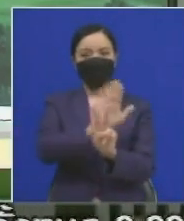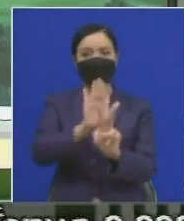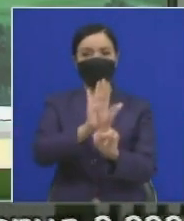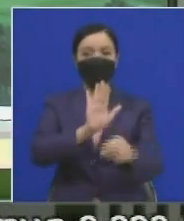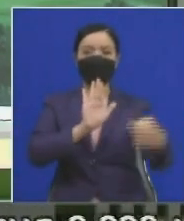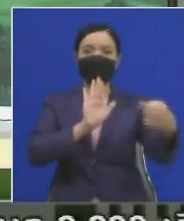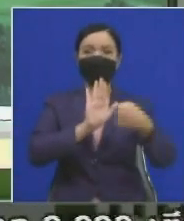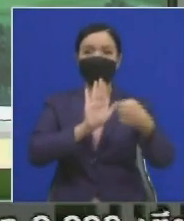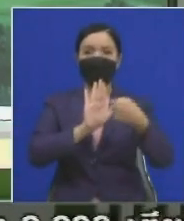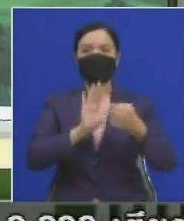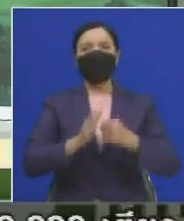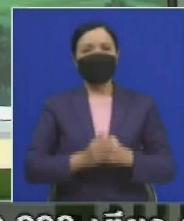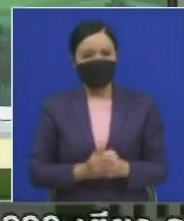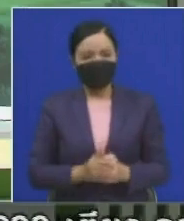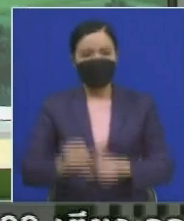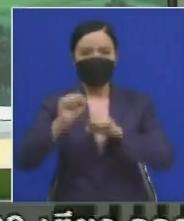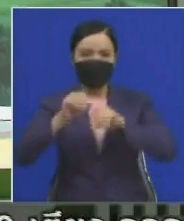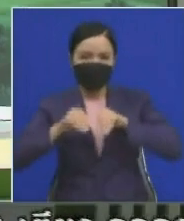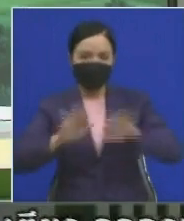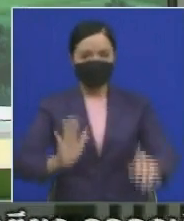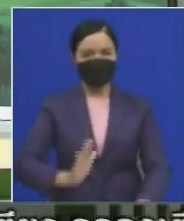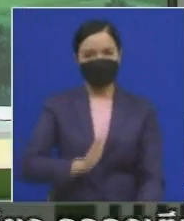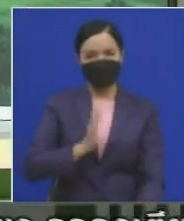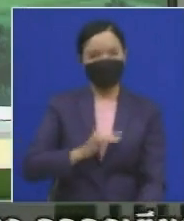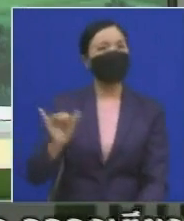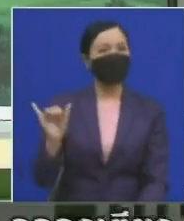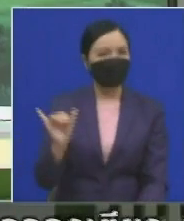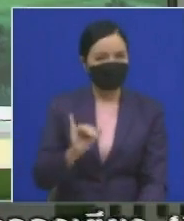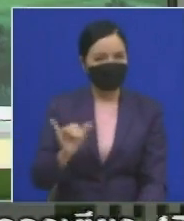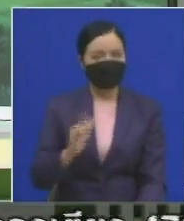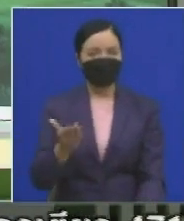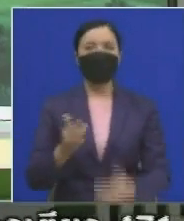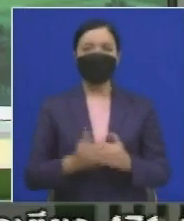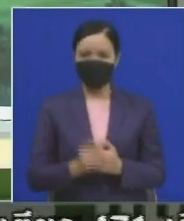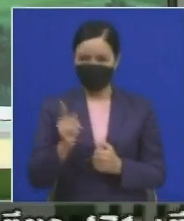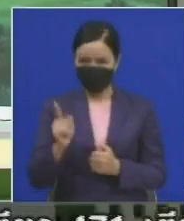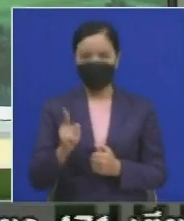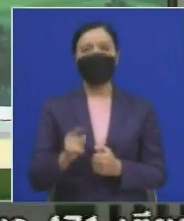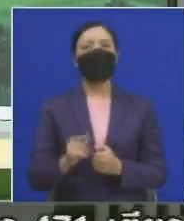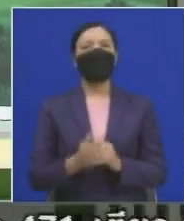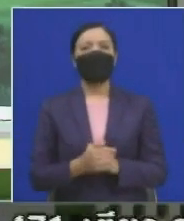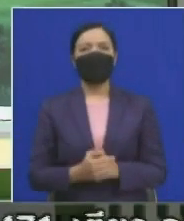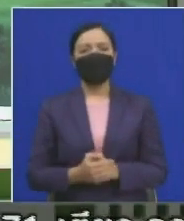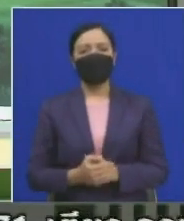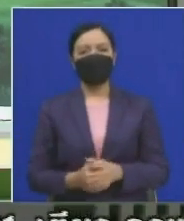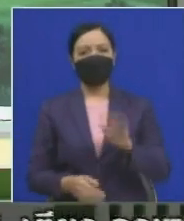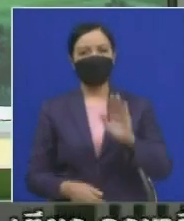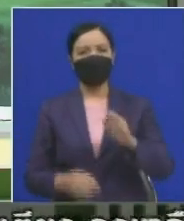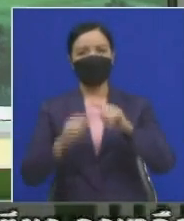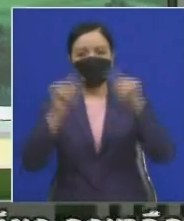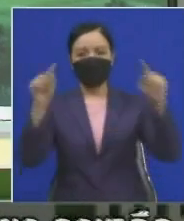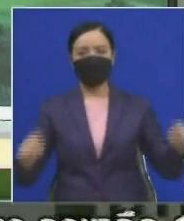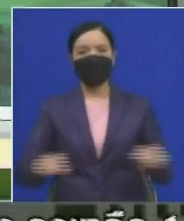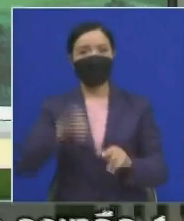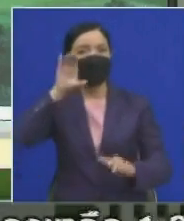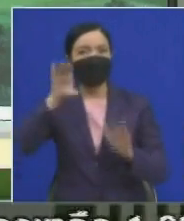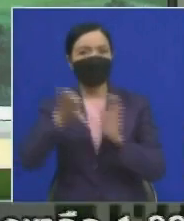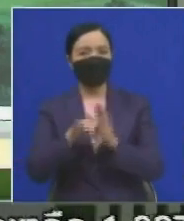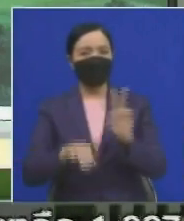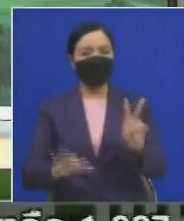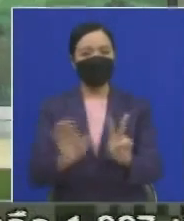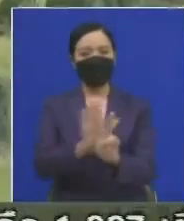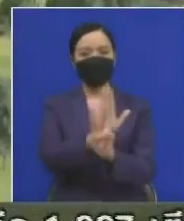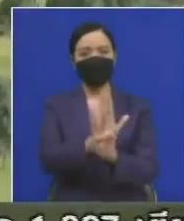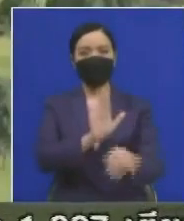ซึ่งก็ยไมมการประกศอยเป็ทางกแลไฟนแล้นะอัี้คภาพที่ให้เราผู้ชเหน แล้มีอีกหลายมุม